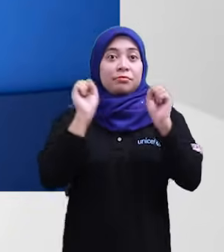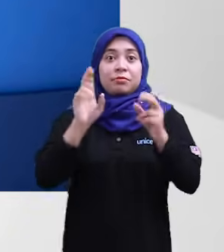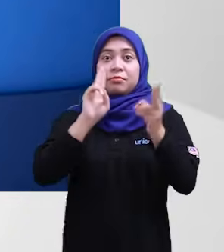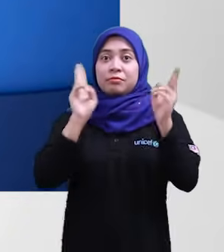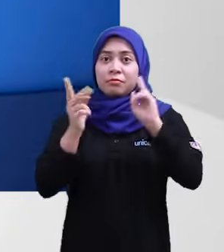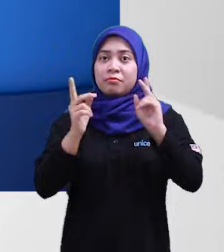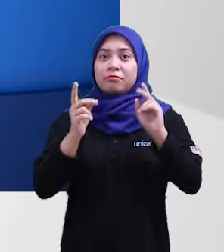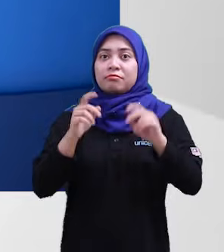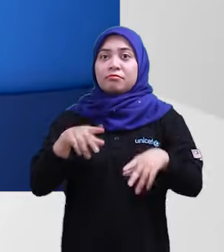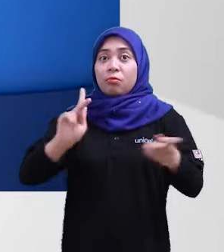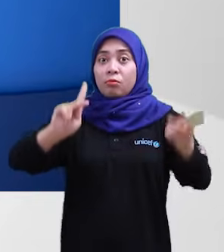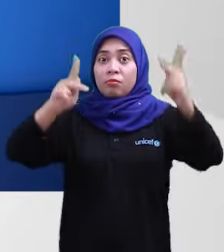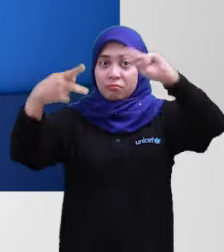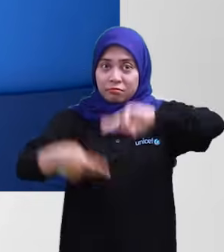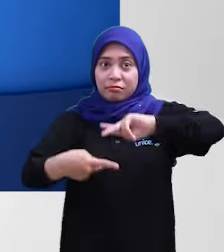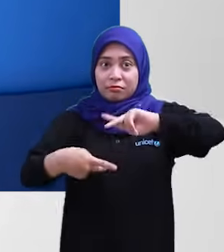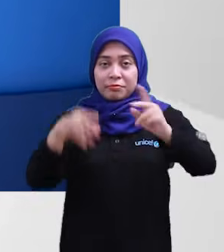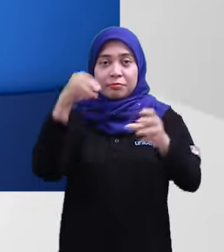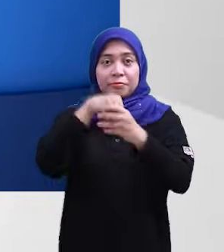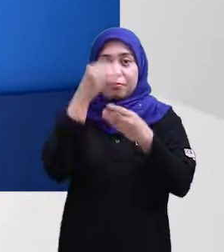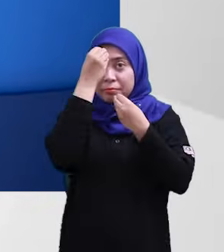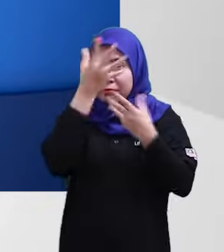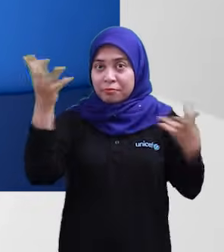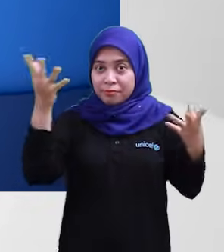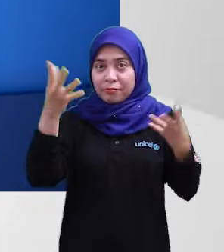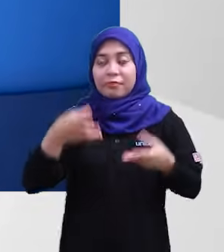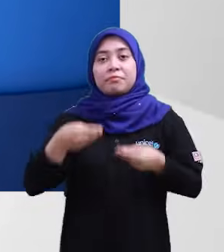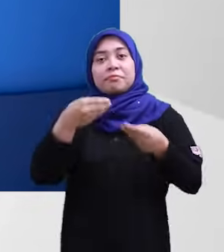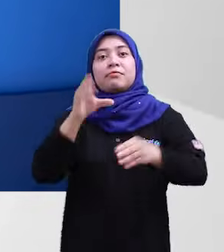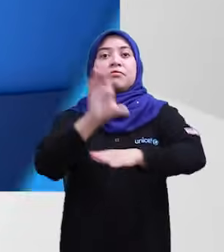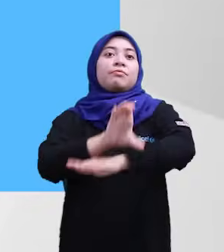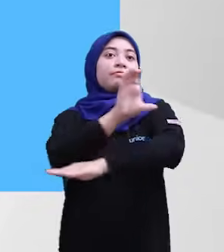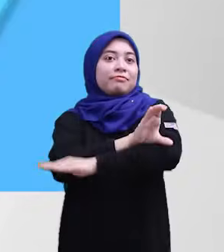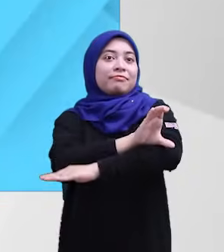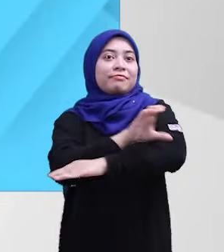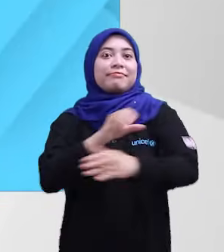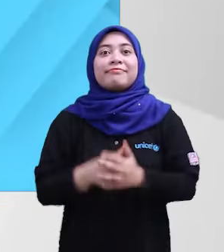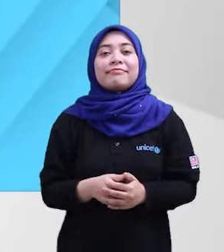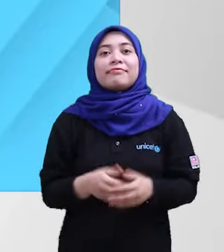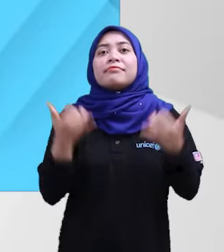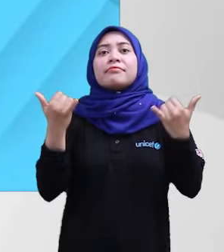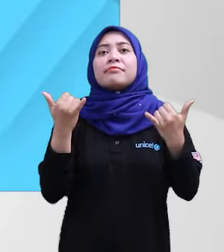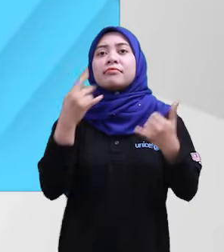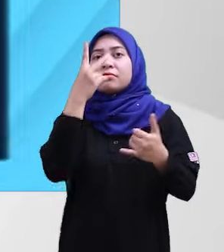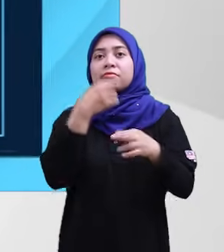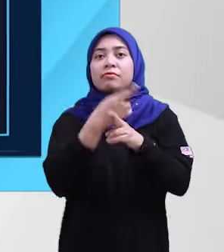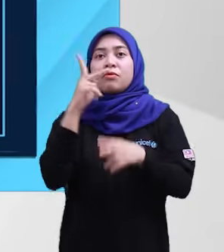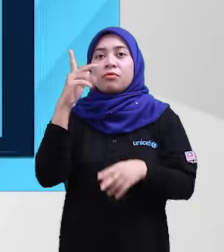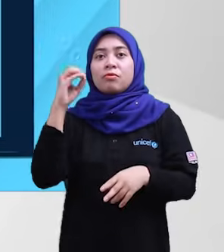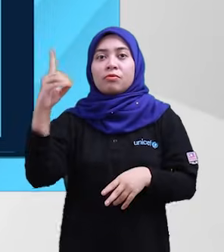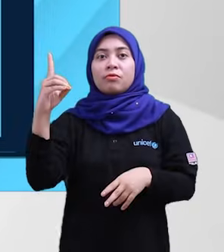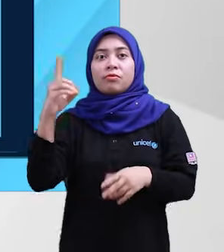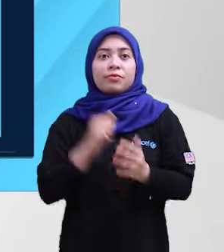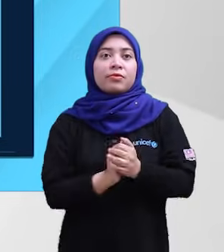Pemboleh ubah bertindak seperti sebuah kotak yang menyimpan maklumat yang diberikan kepada komputer. Sekarang, cuba kita baiki kod